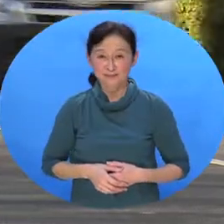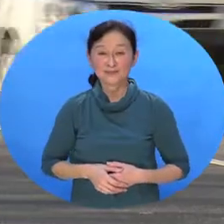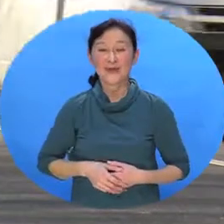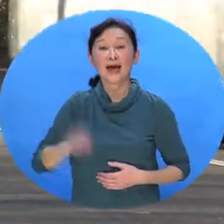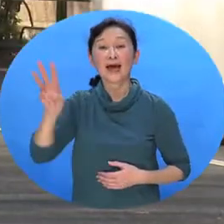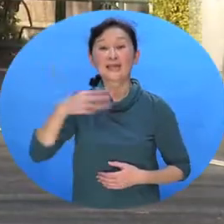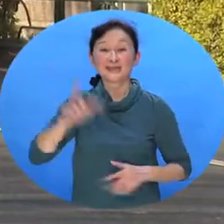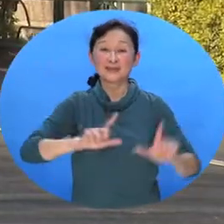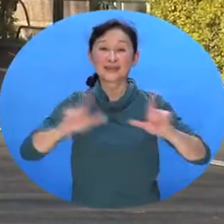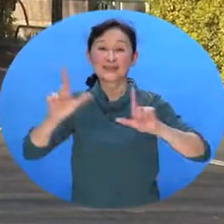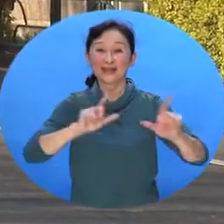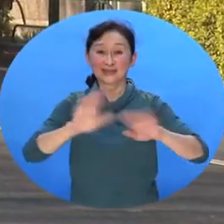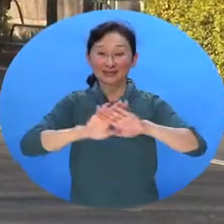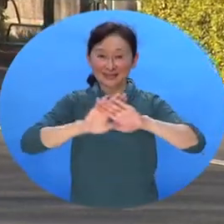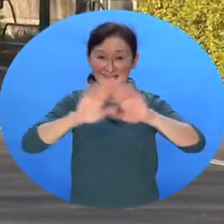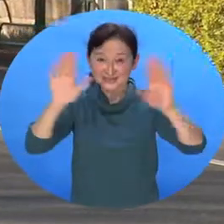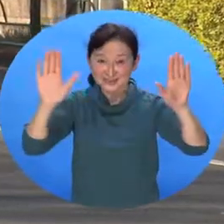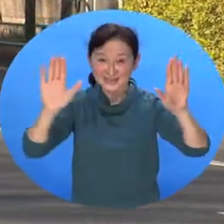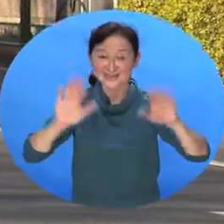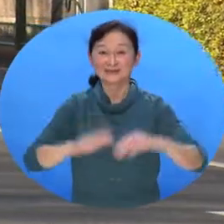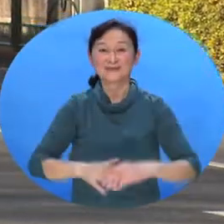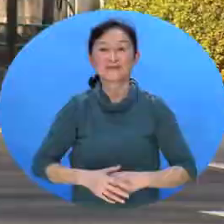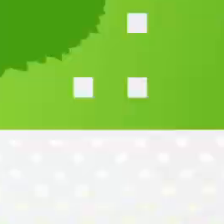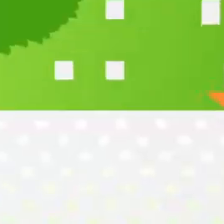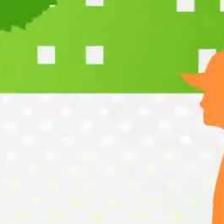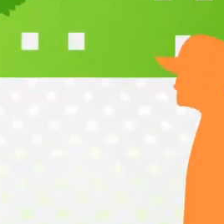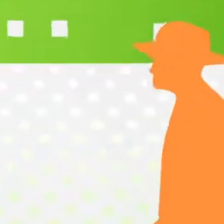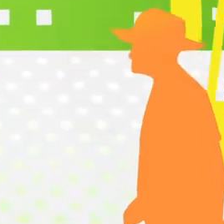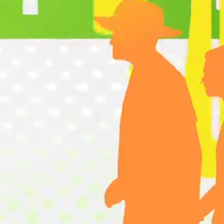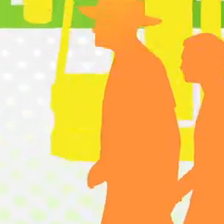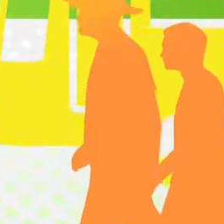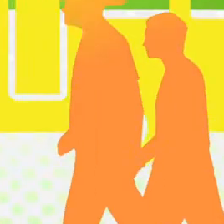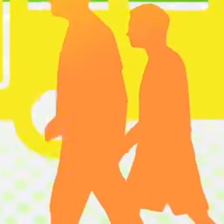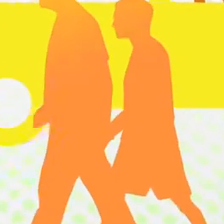それでは杉並スタイルスタートです。